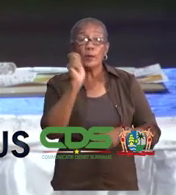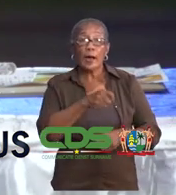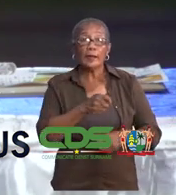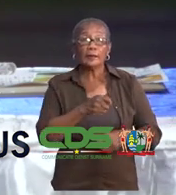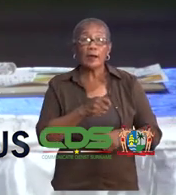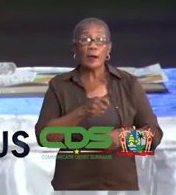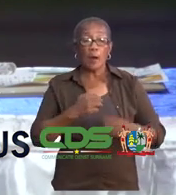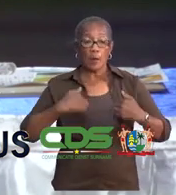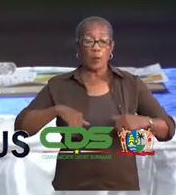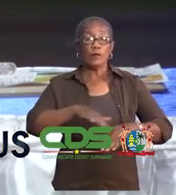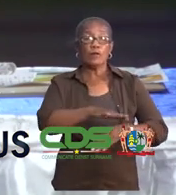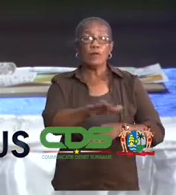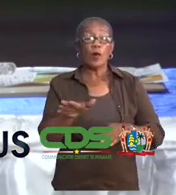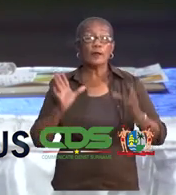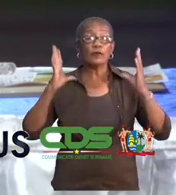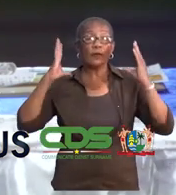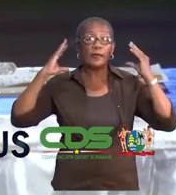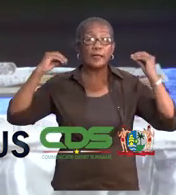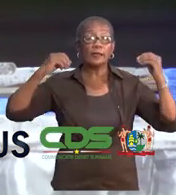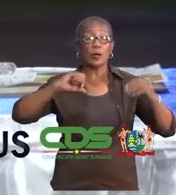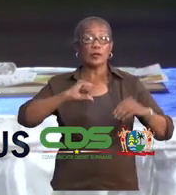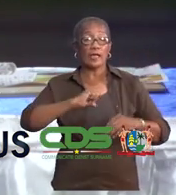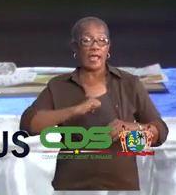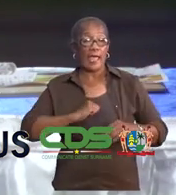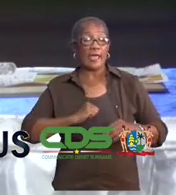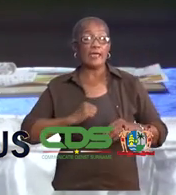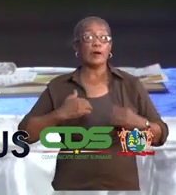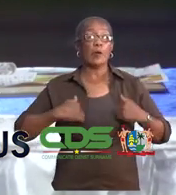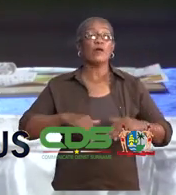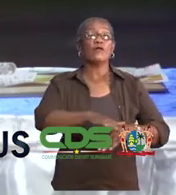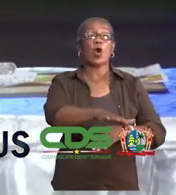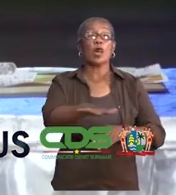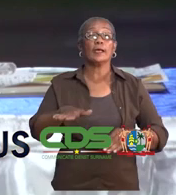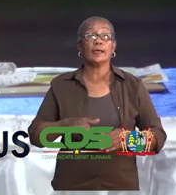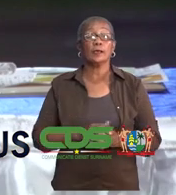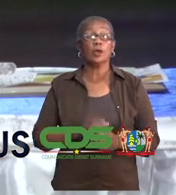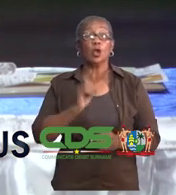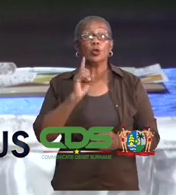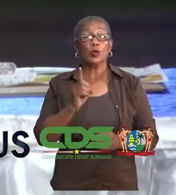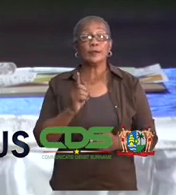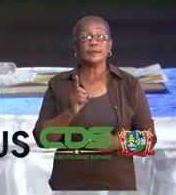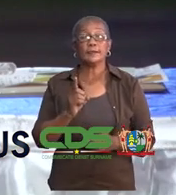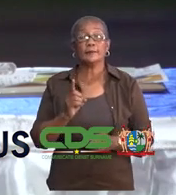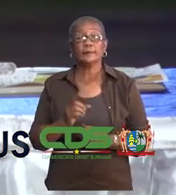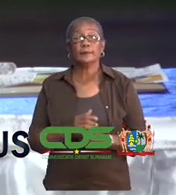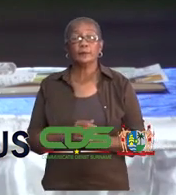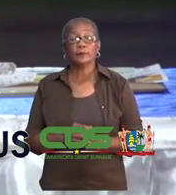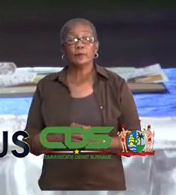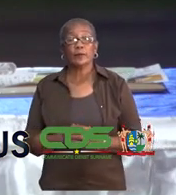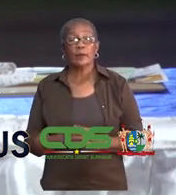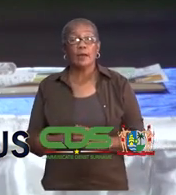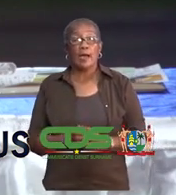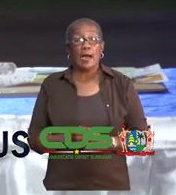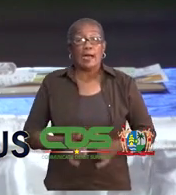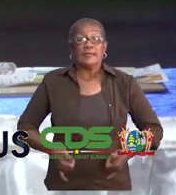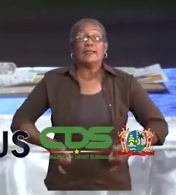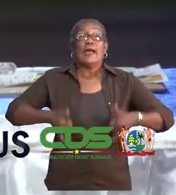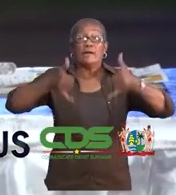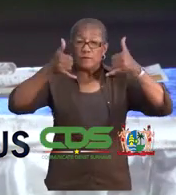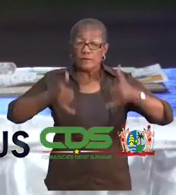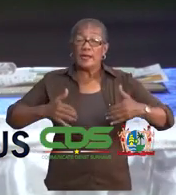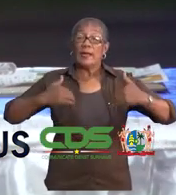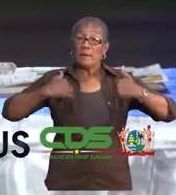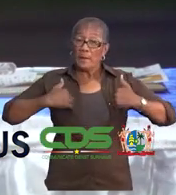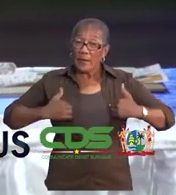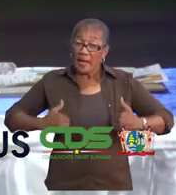Nederland. En 10 malen onze eigen bevolking. Dus als u zoveel mensen